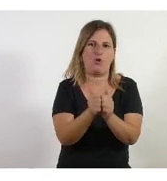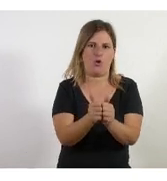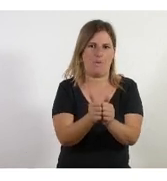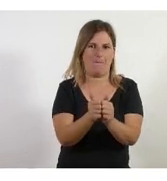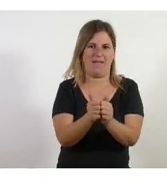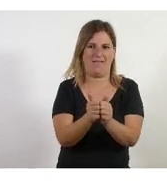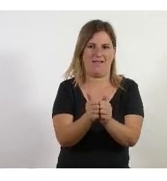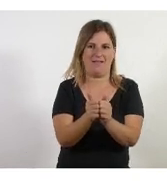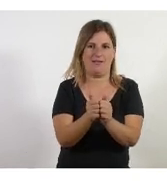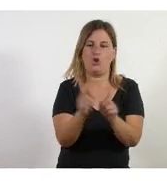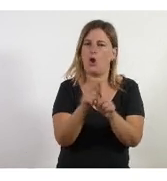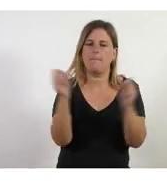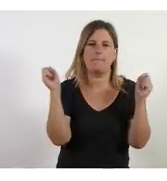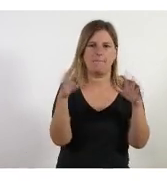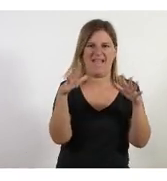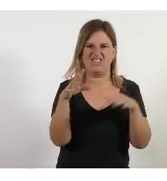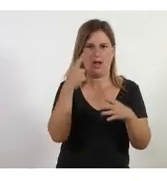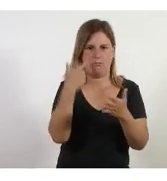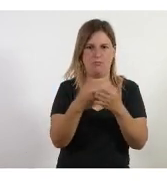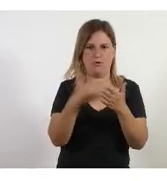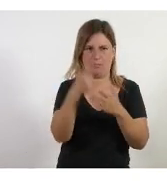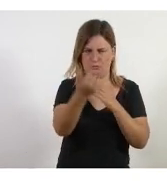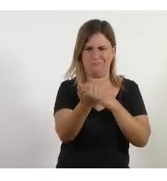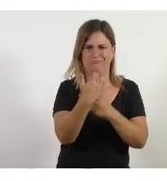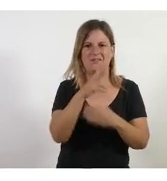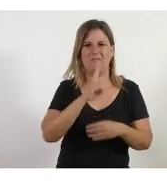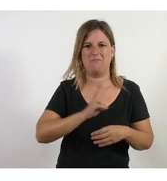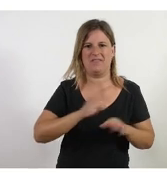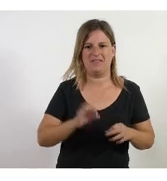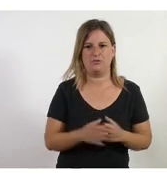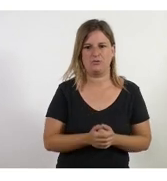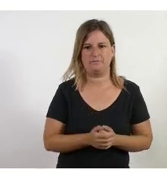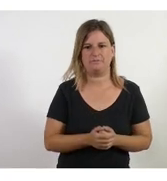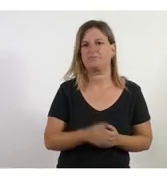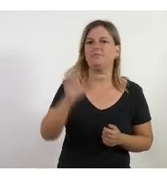això és màgia. Prova-ho, m'escrius, m'ho dius. Enric.